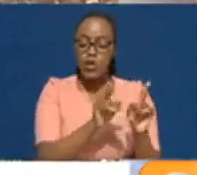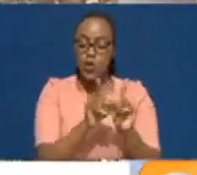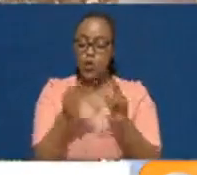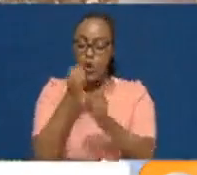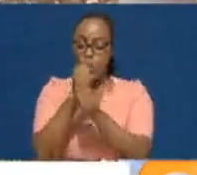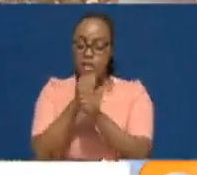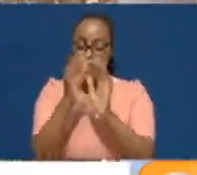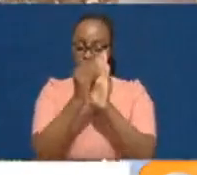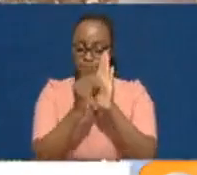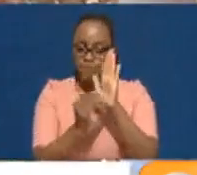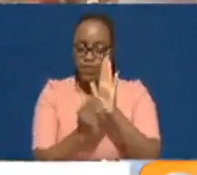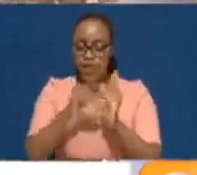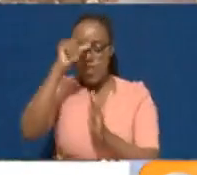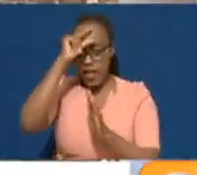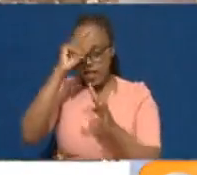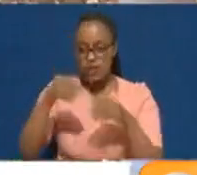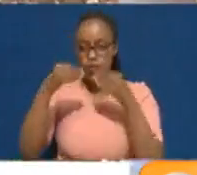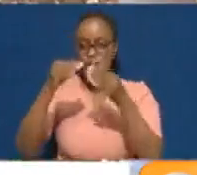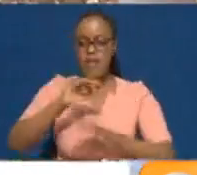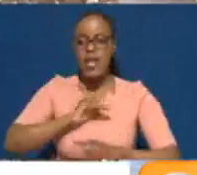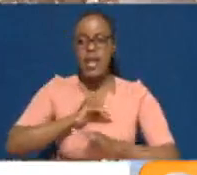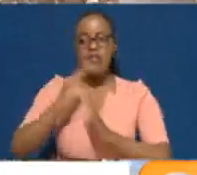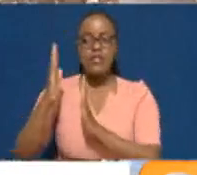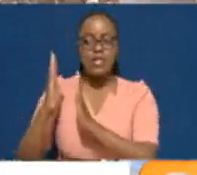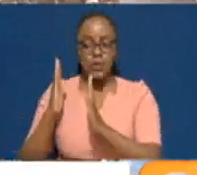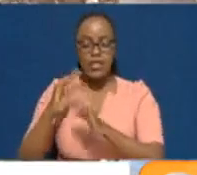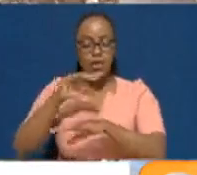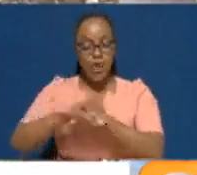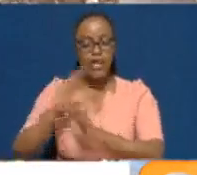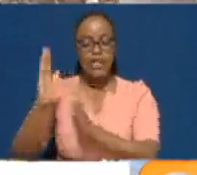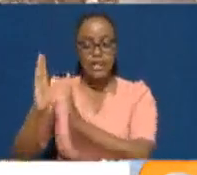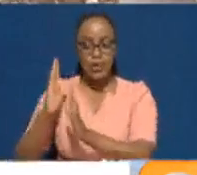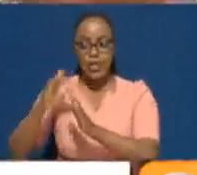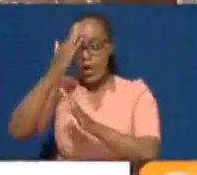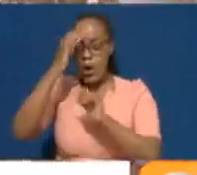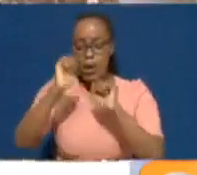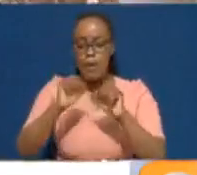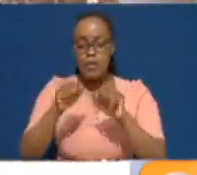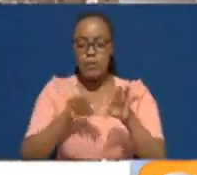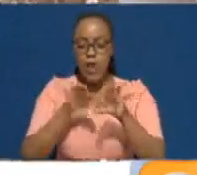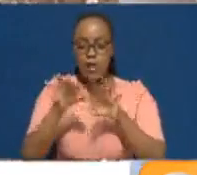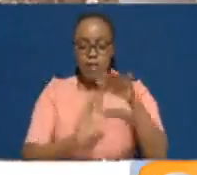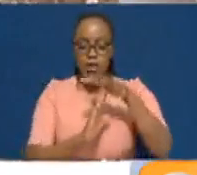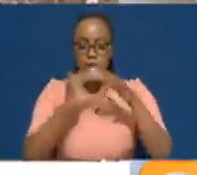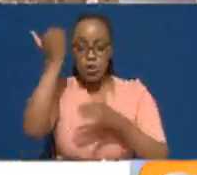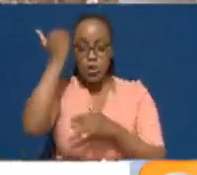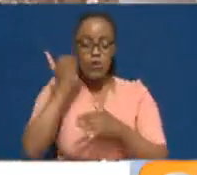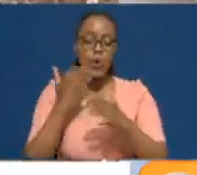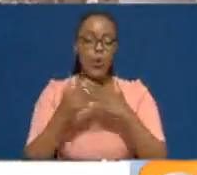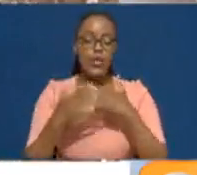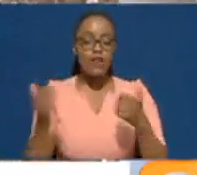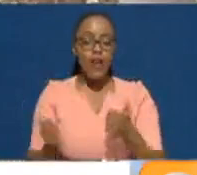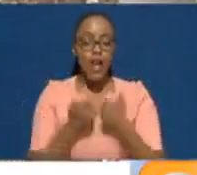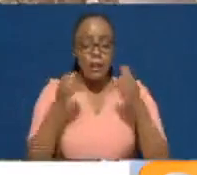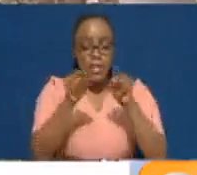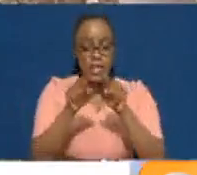kufanywa, wacha serikali wapatie ulinzi. Wapate ulinzi ndio waweze kueleza Supreme Court vile mambo yalikuwa.